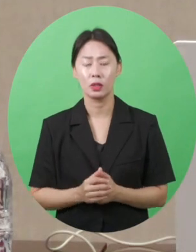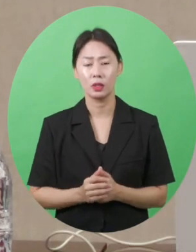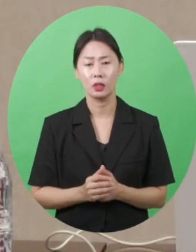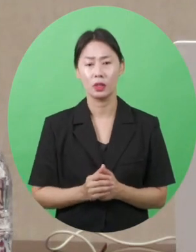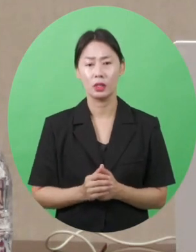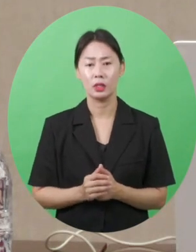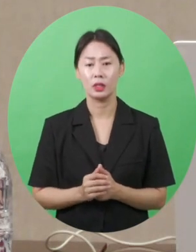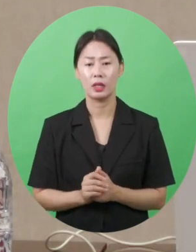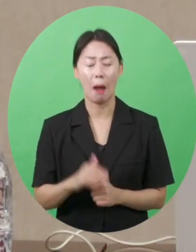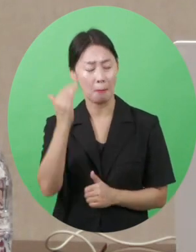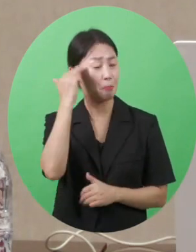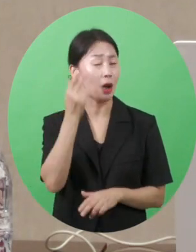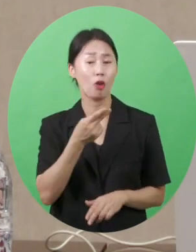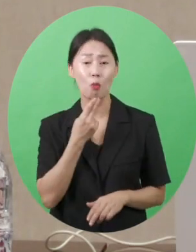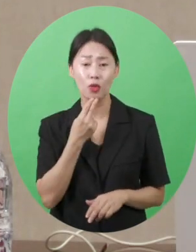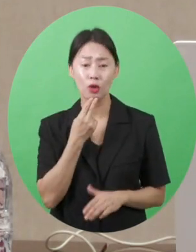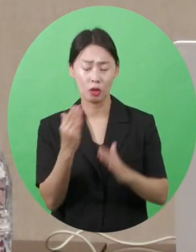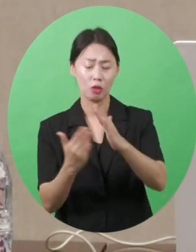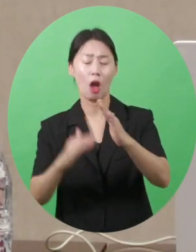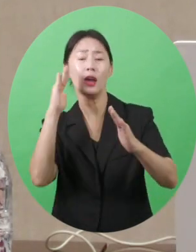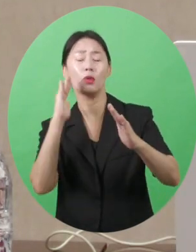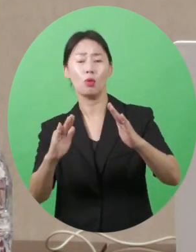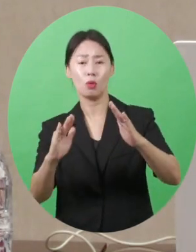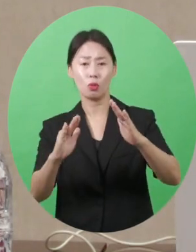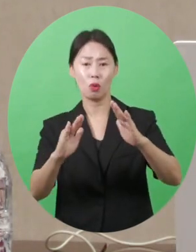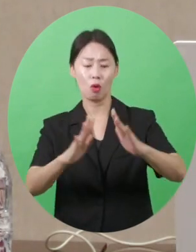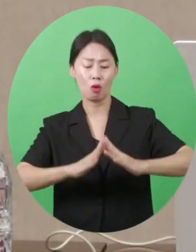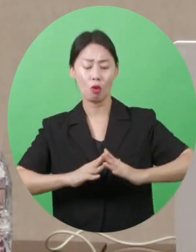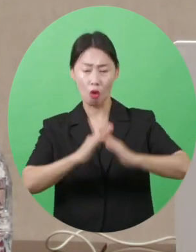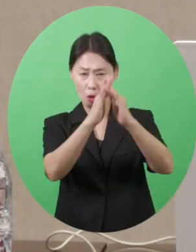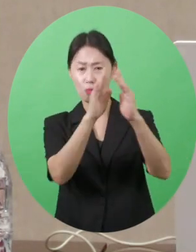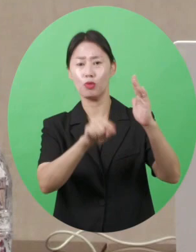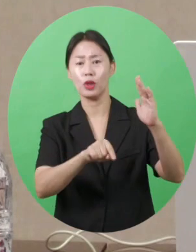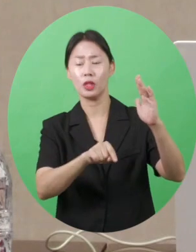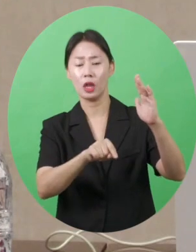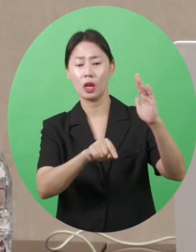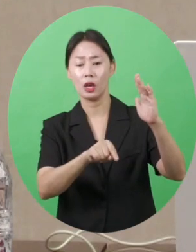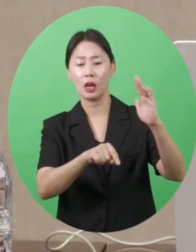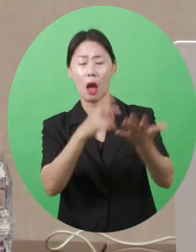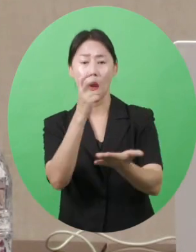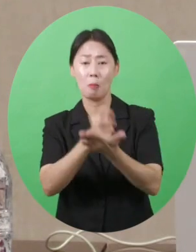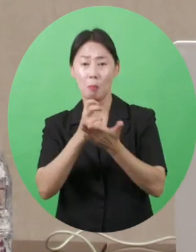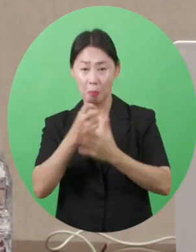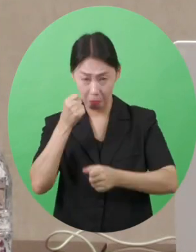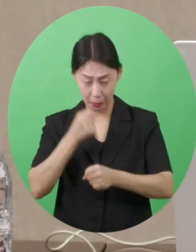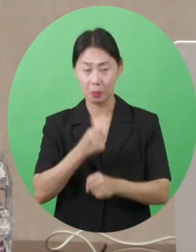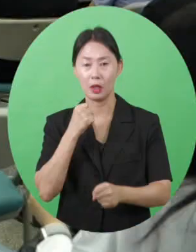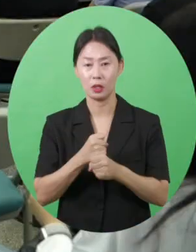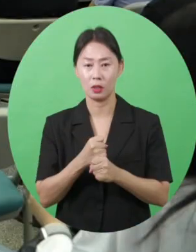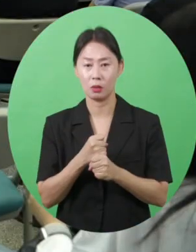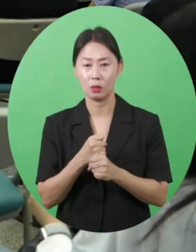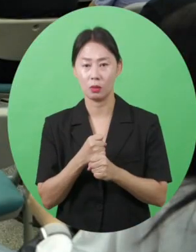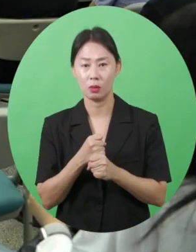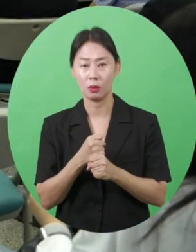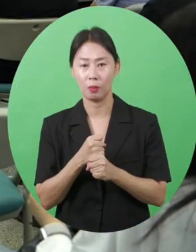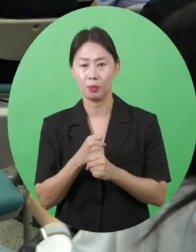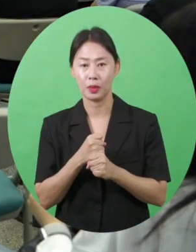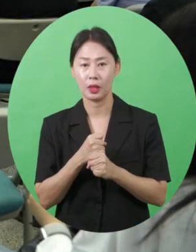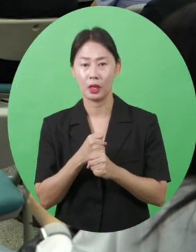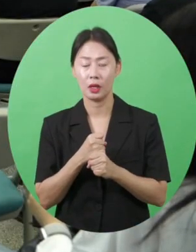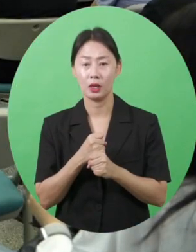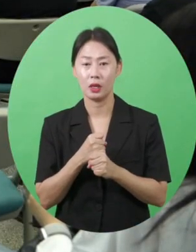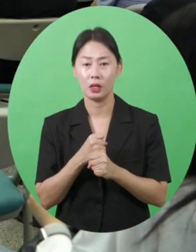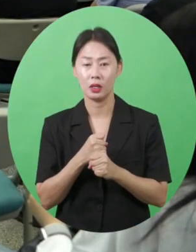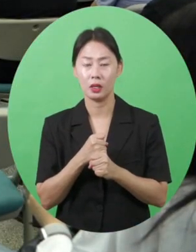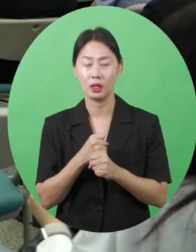BF 인증 의무를 공공에다가 한번 해보자라고 얘기하고, 저희가 조례 초안을 작성하고